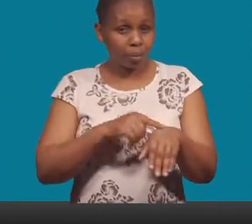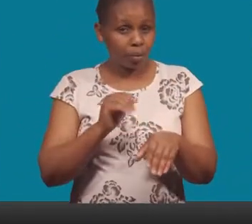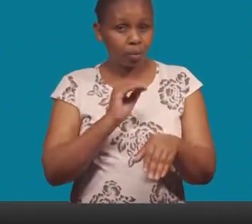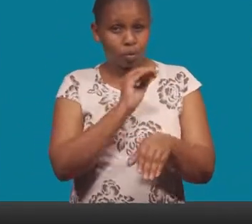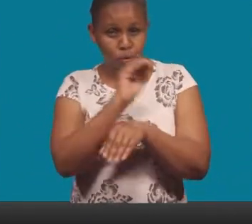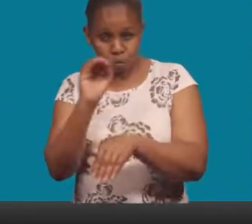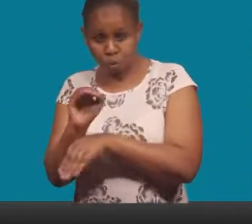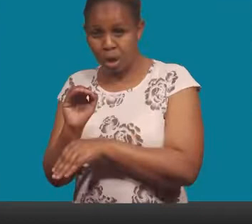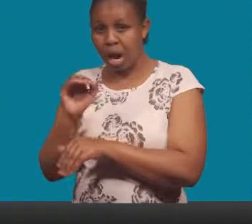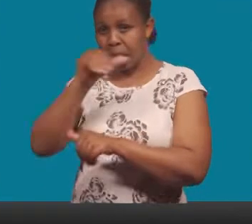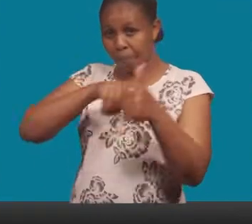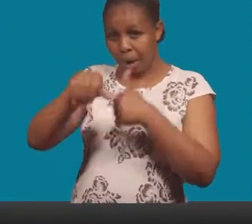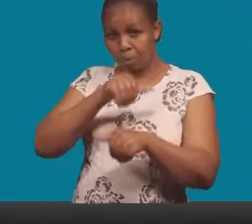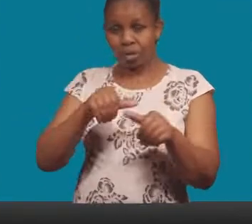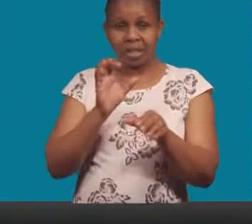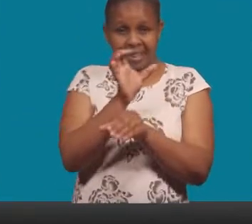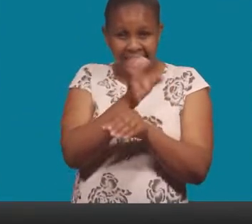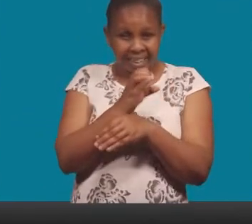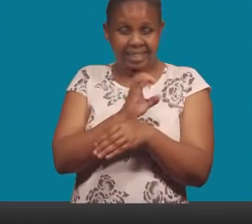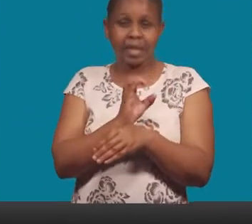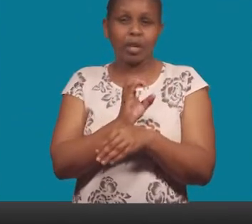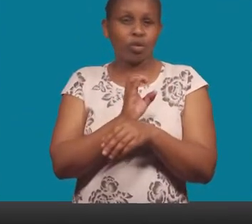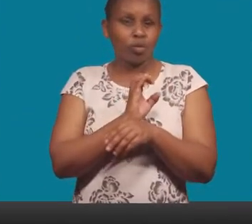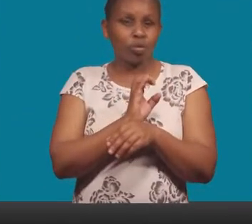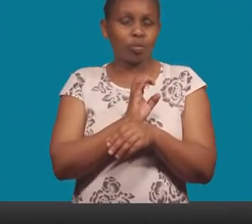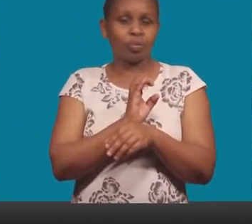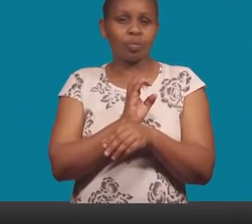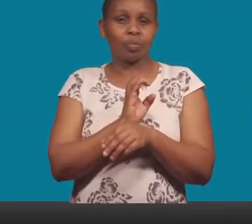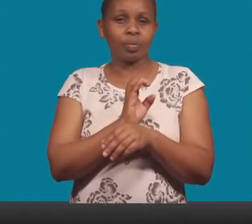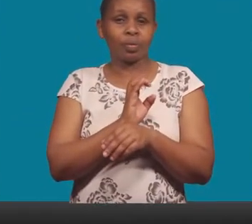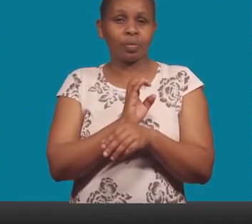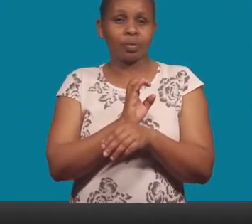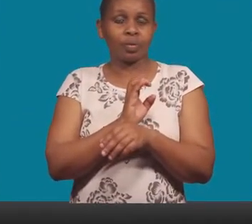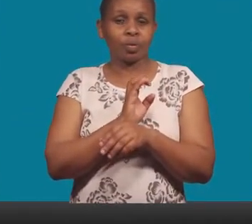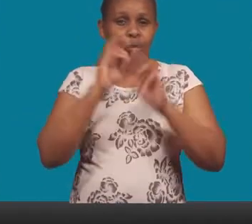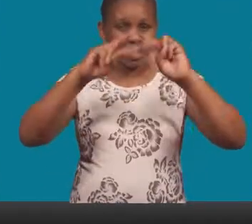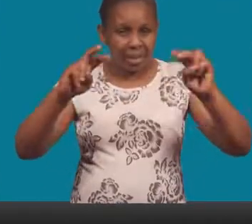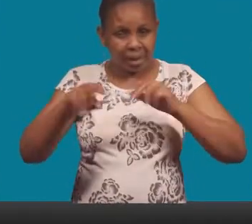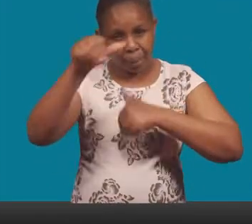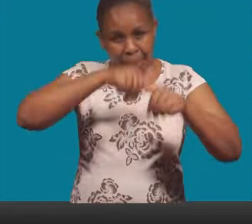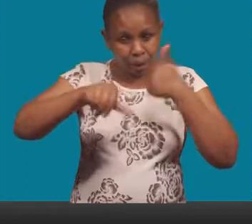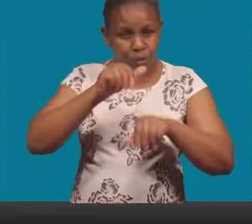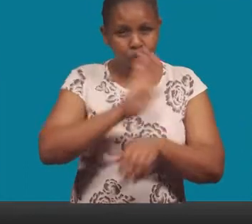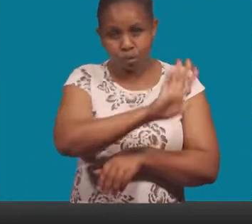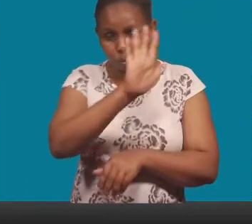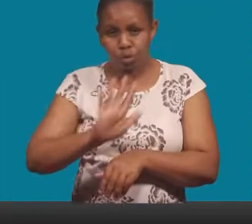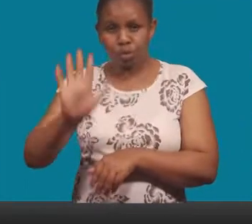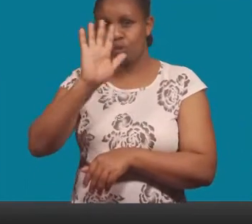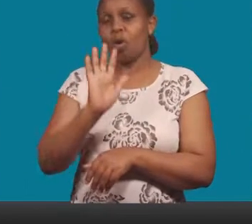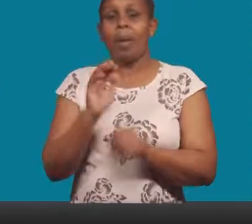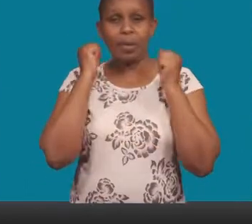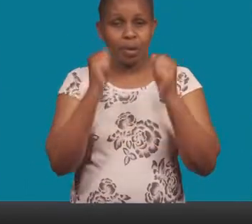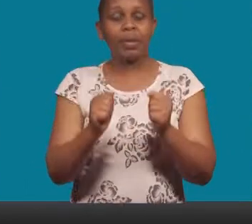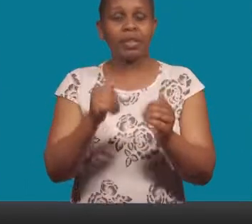look at these factors very keenly. They explore their potentialities, they explore